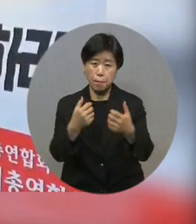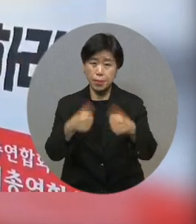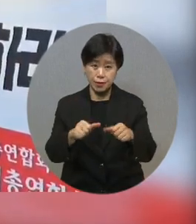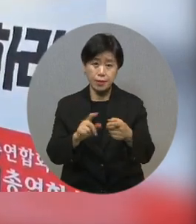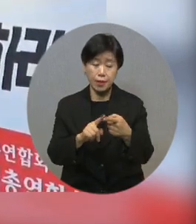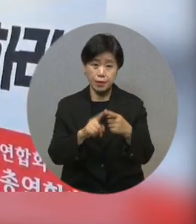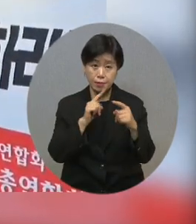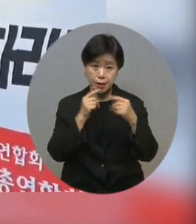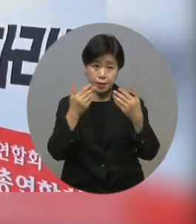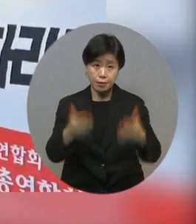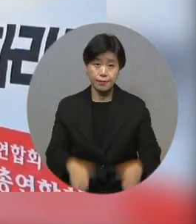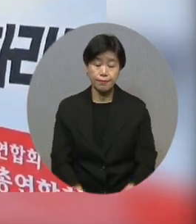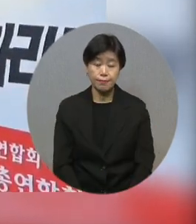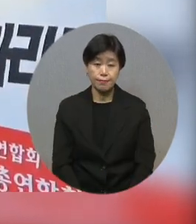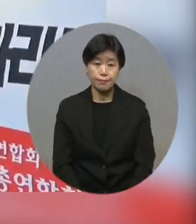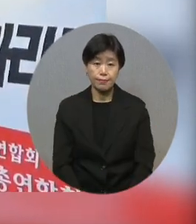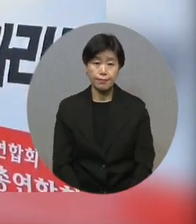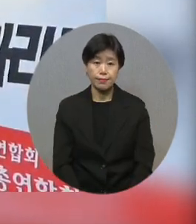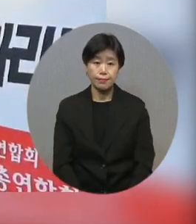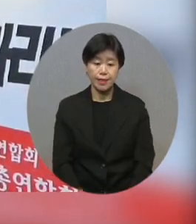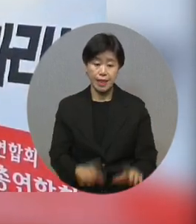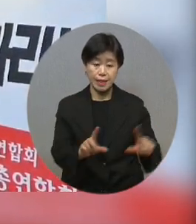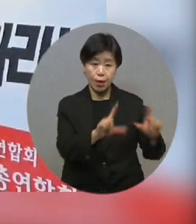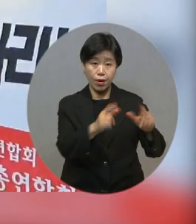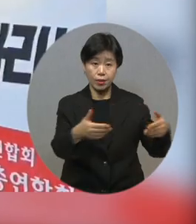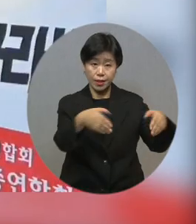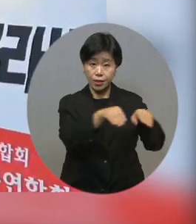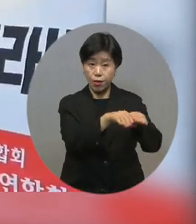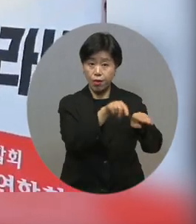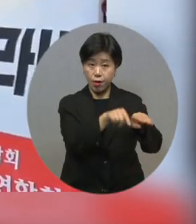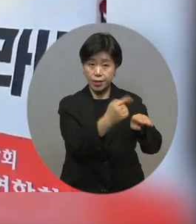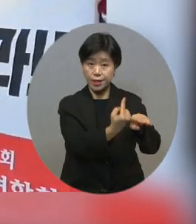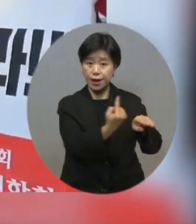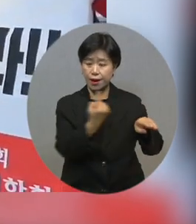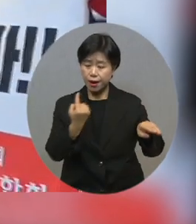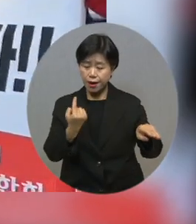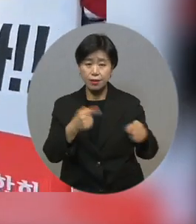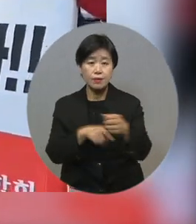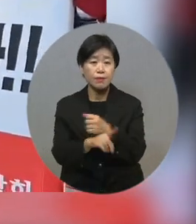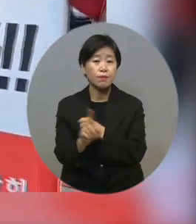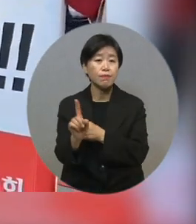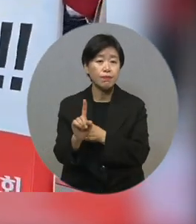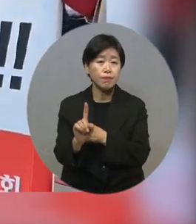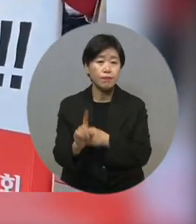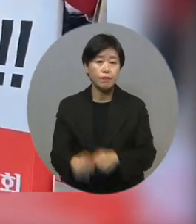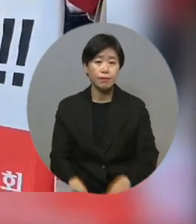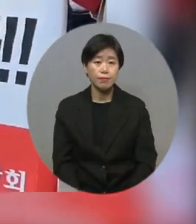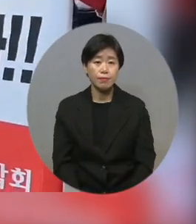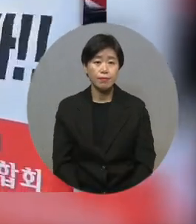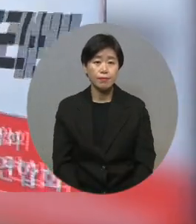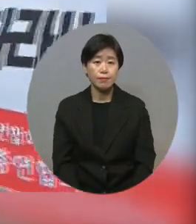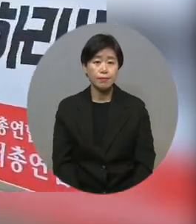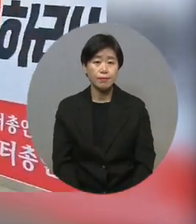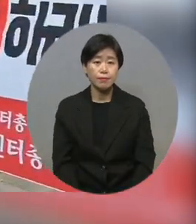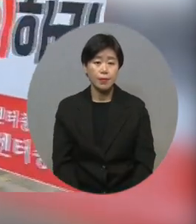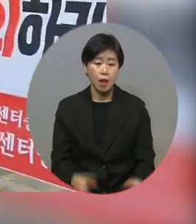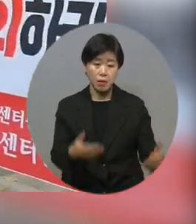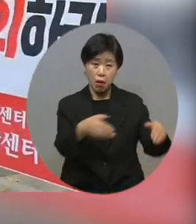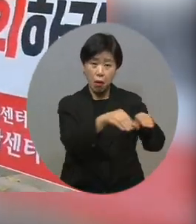한시자울이라고 하는 의미는 다 아시다시피 거주시설에서